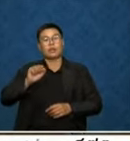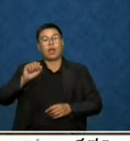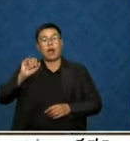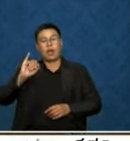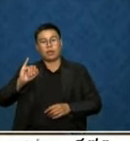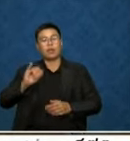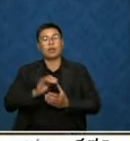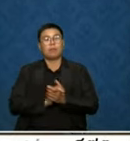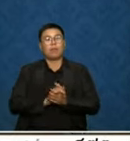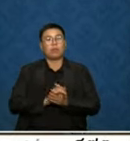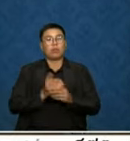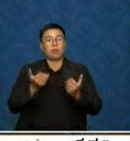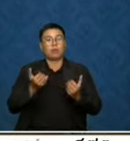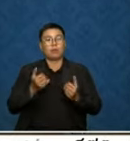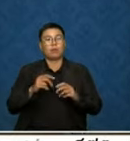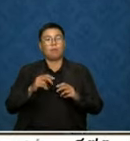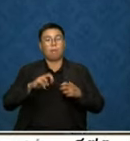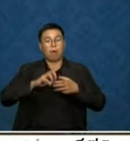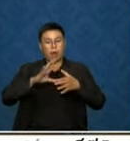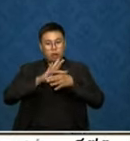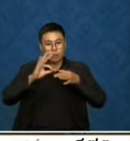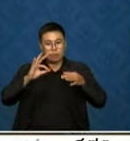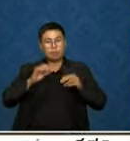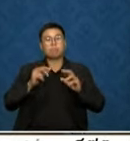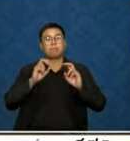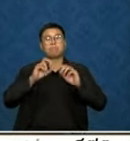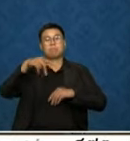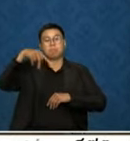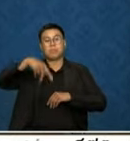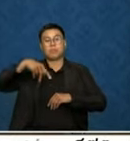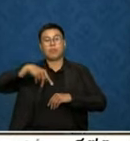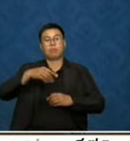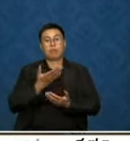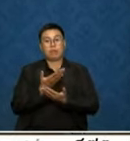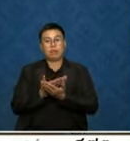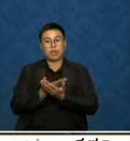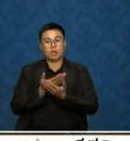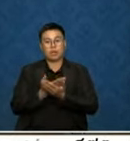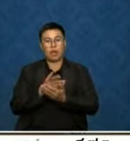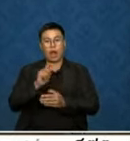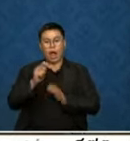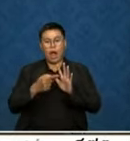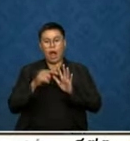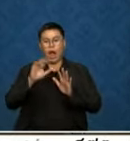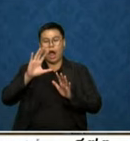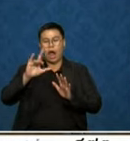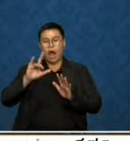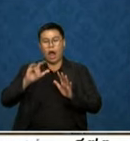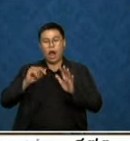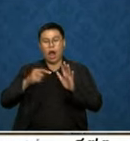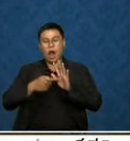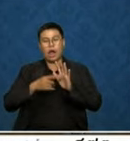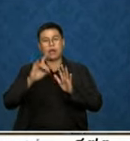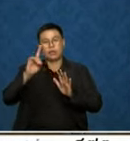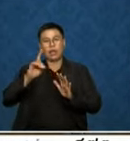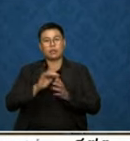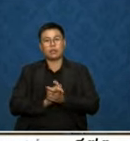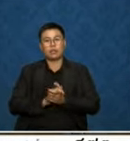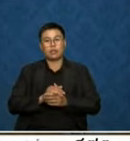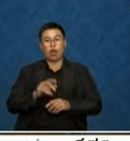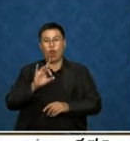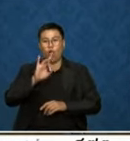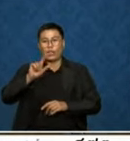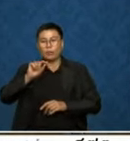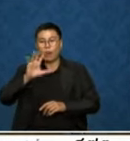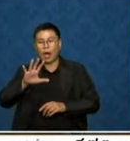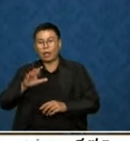เศษแล้วเนี่ยการอายัดทรัพย์สินต้องรีบทำวันนี้ท่านอายัดได้แค่125ล้านเนี่ยแต่ความเสียห